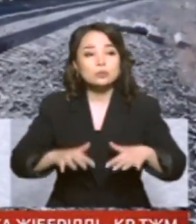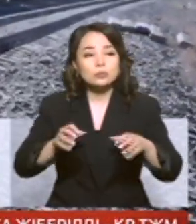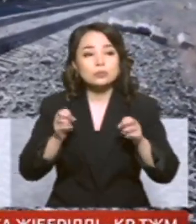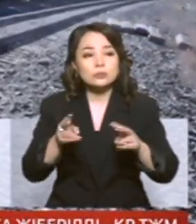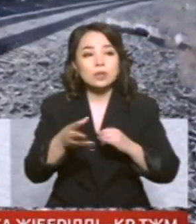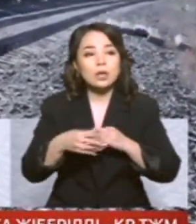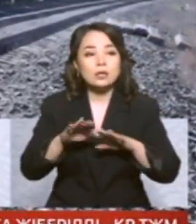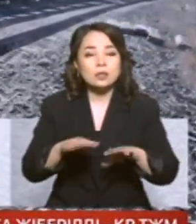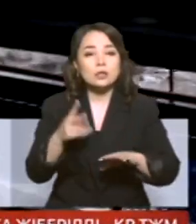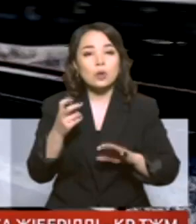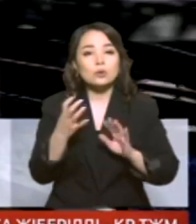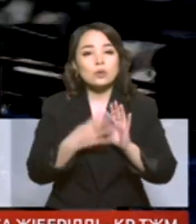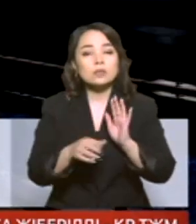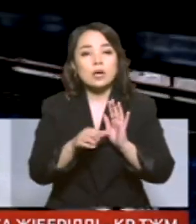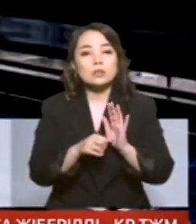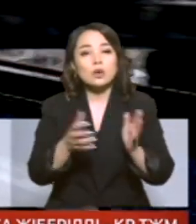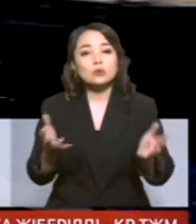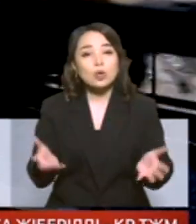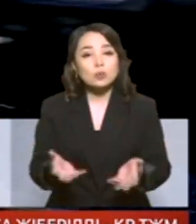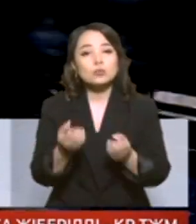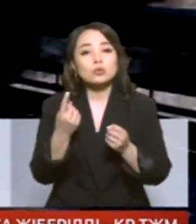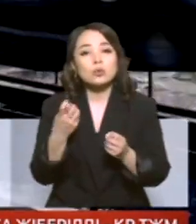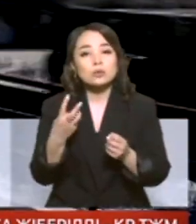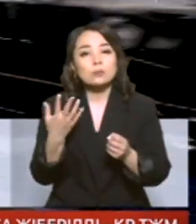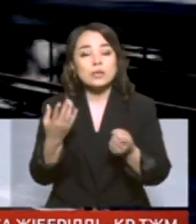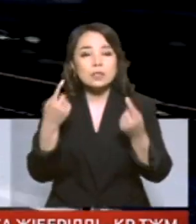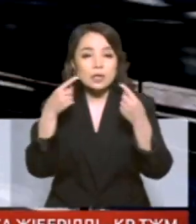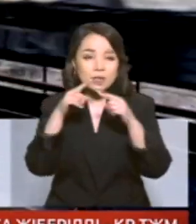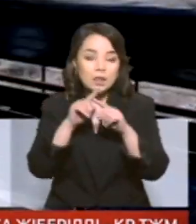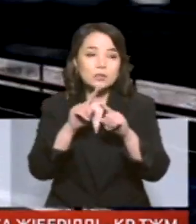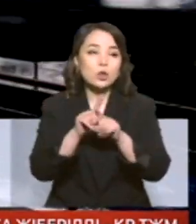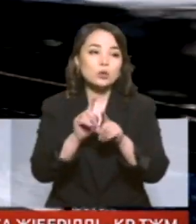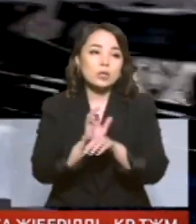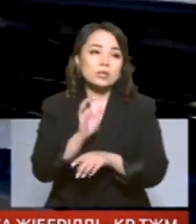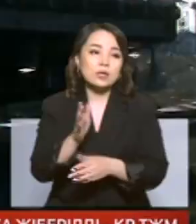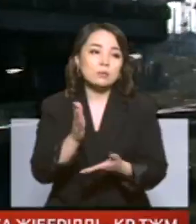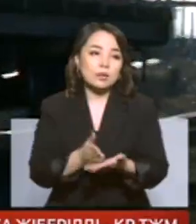сыр өңірінен 296 құтқарушы, 135 техника жіберілген болатын.